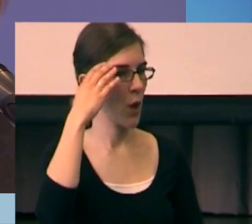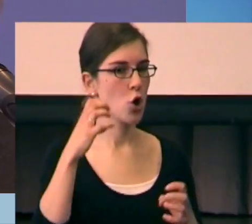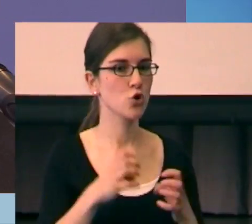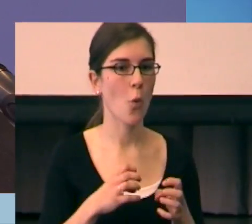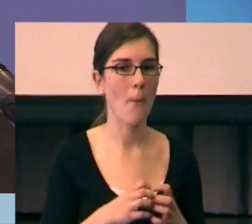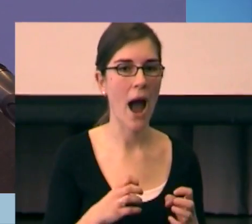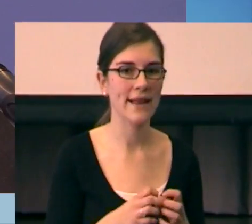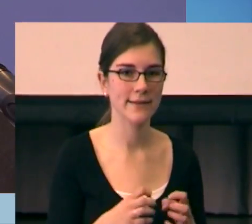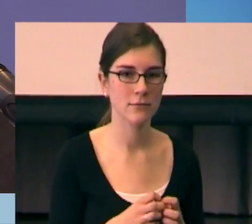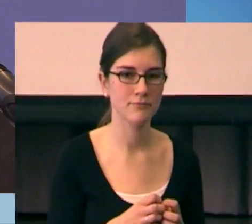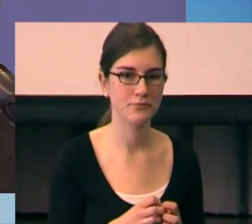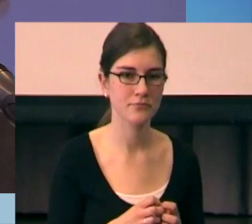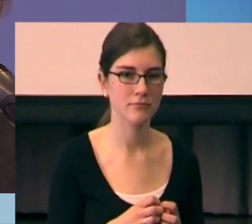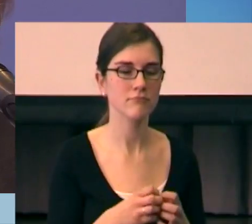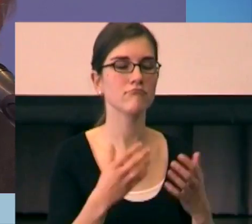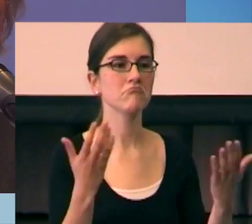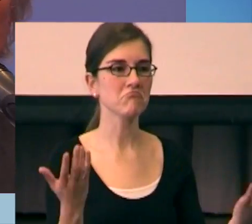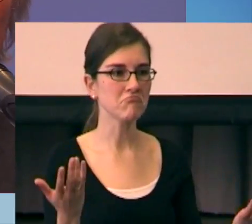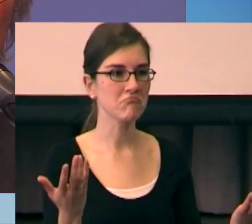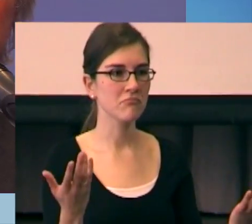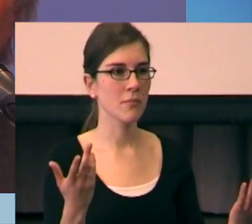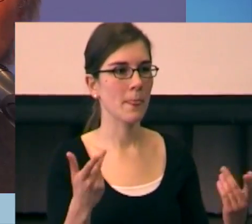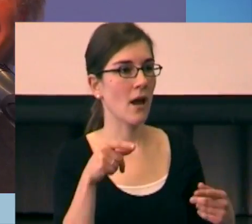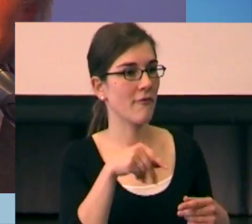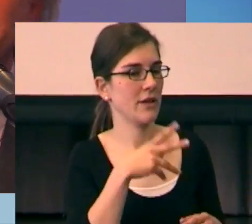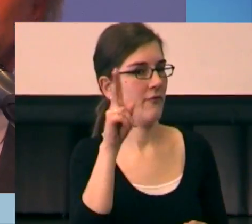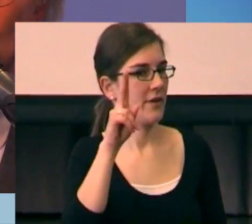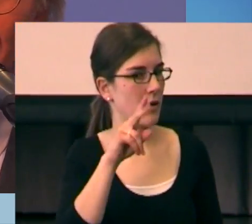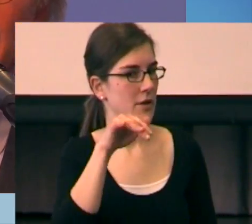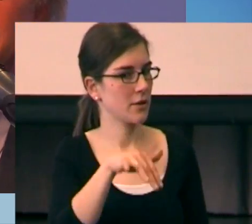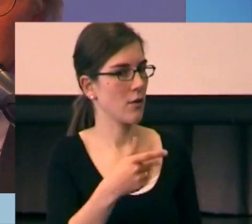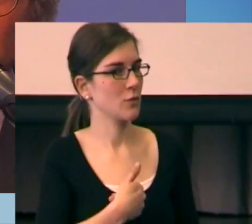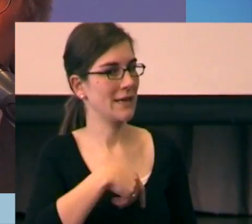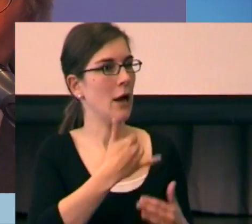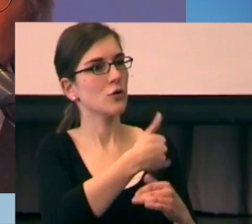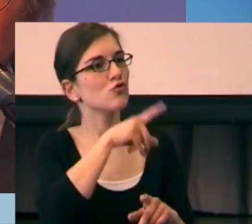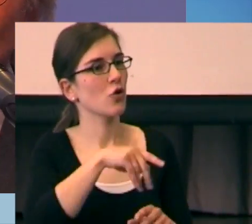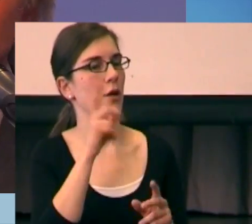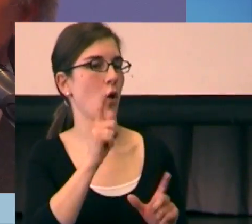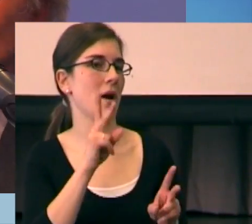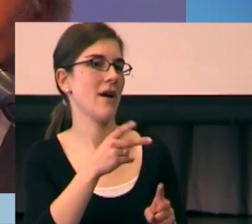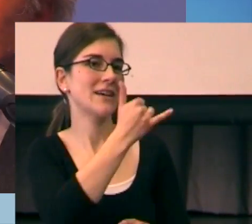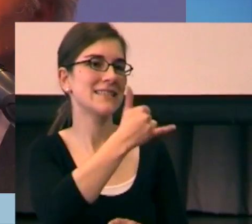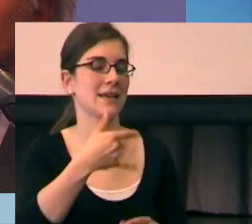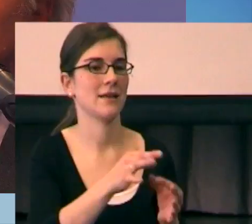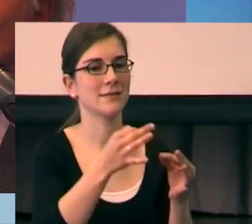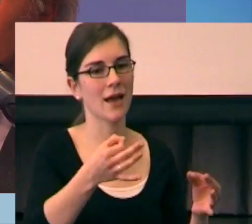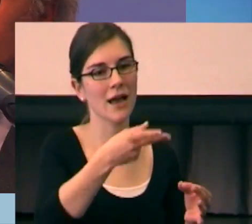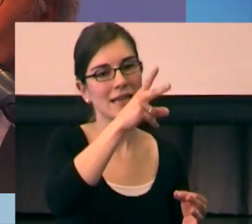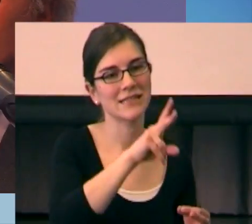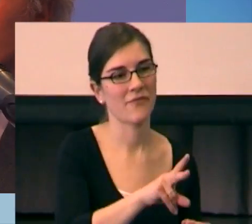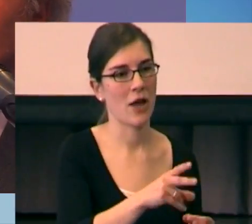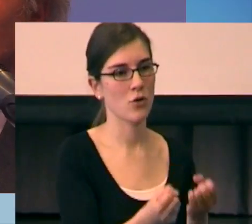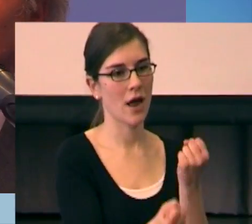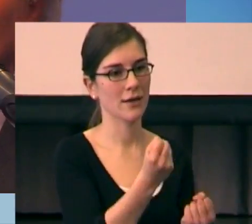Das Lykopin in den Tomaten hat einen gewissen Schutz. Sie müssen mindestens 200 Gramm Tomaten jeden Tag zu sich nehmen, um die entsprechende Menge dieses